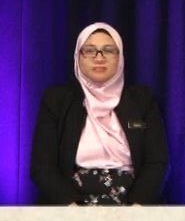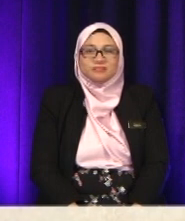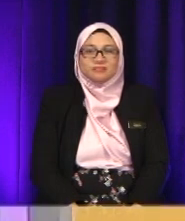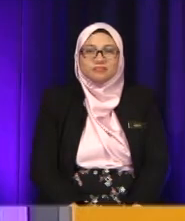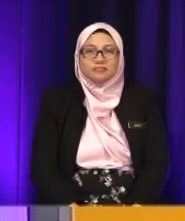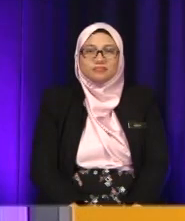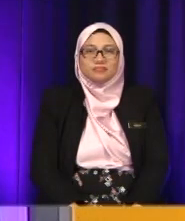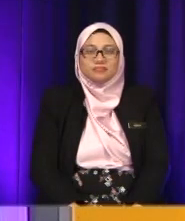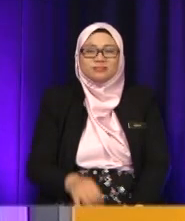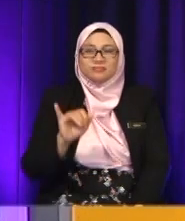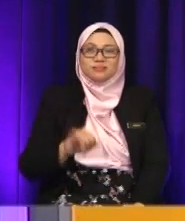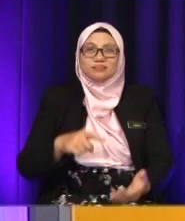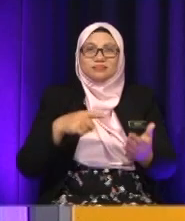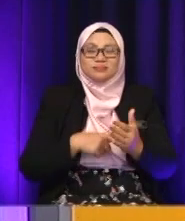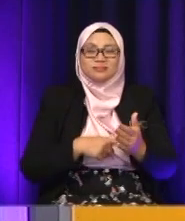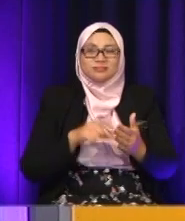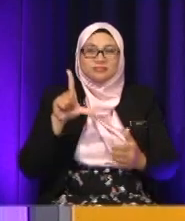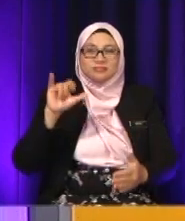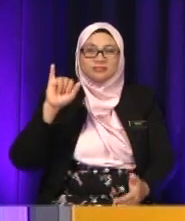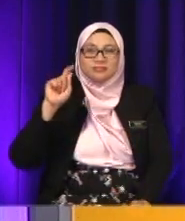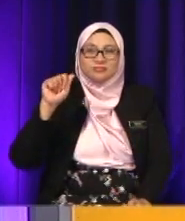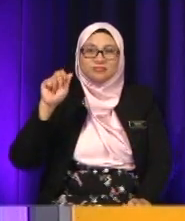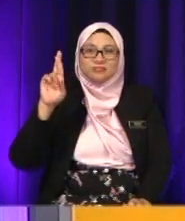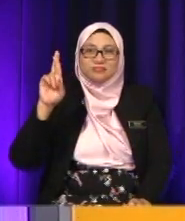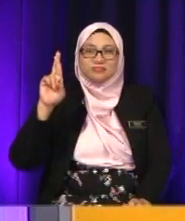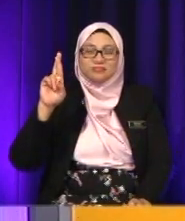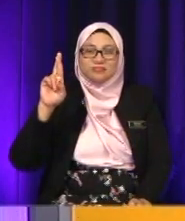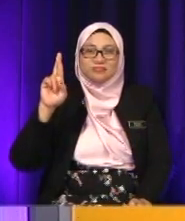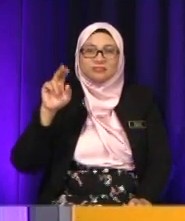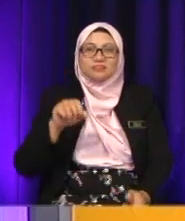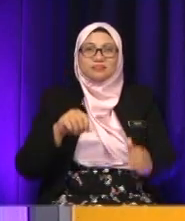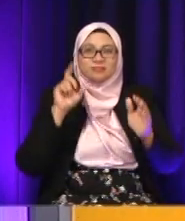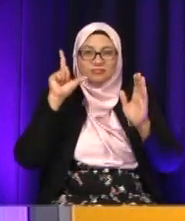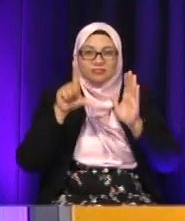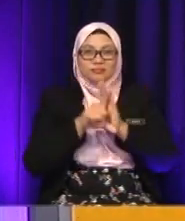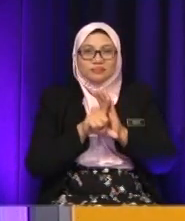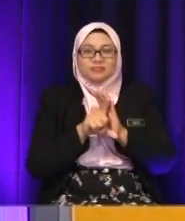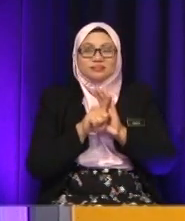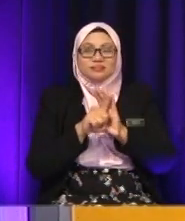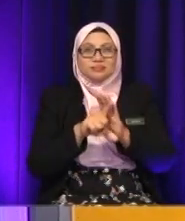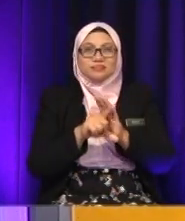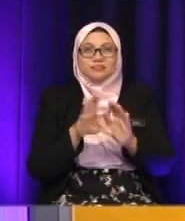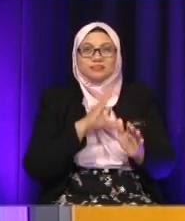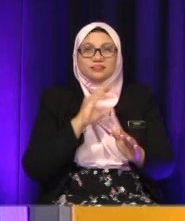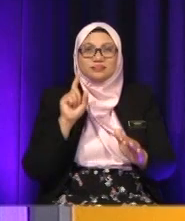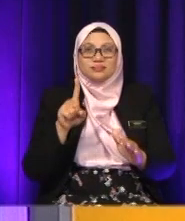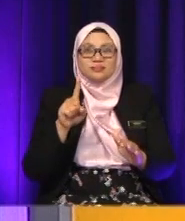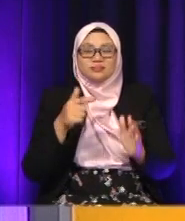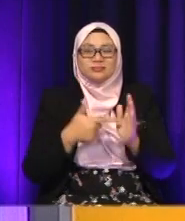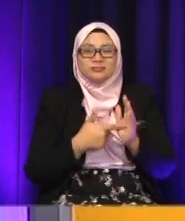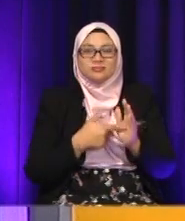Tertinggal ya ini Lita simbolik simbol ini skematik oke kita akan baca ini dulu